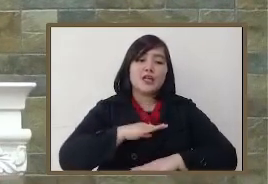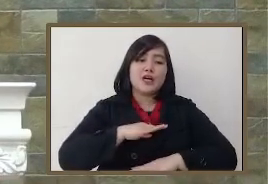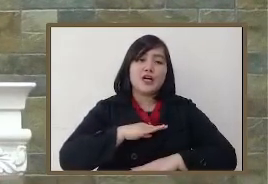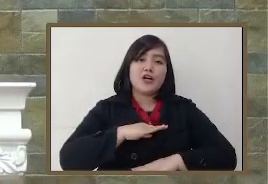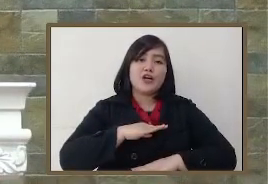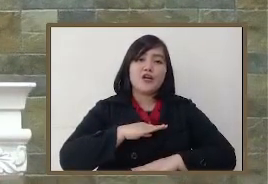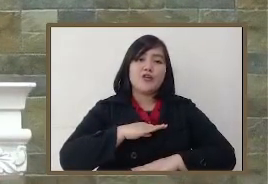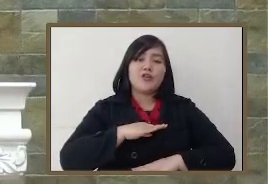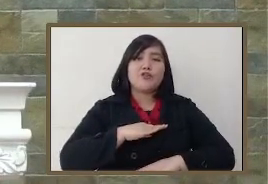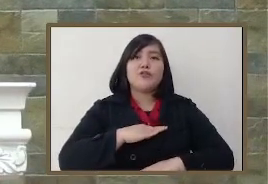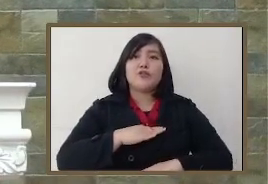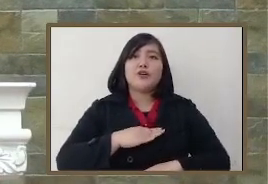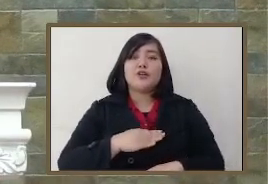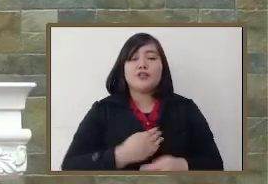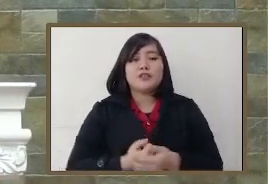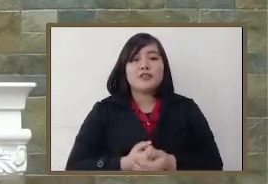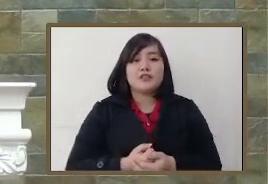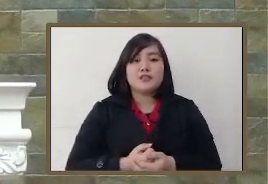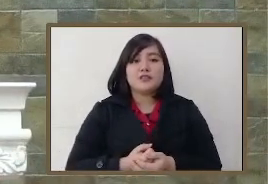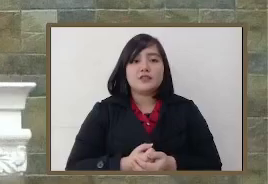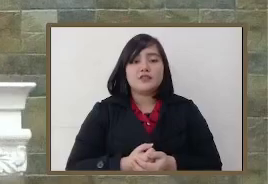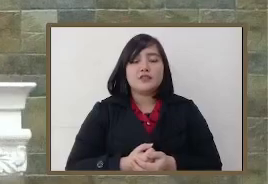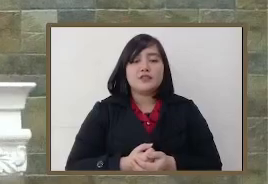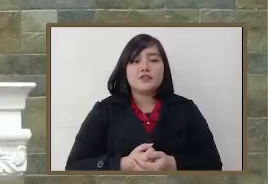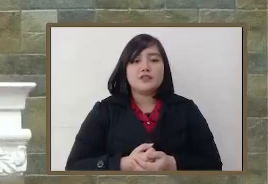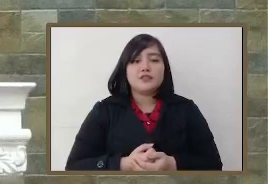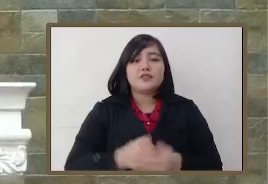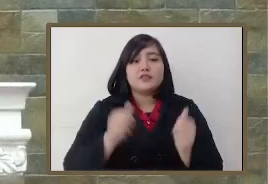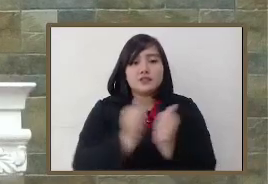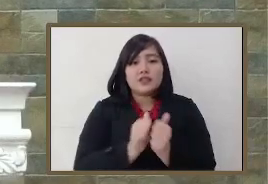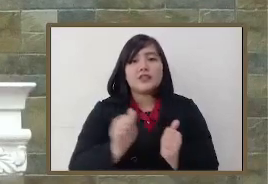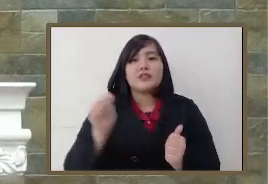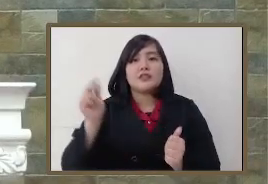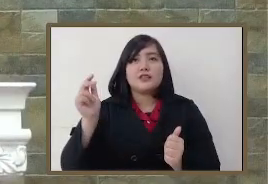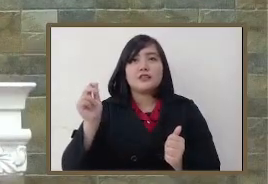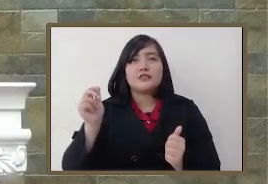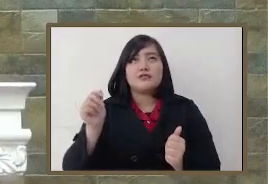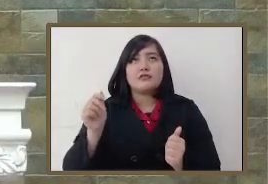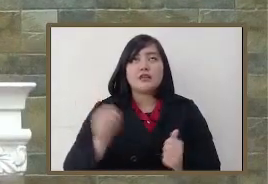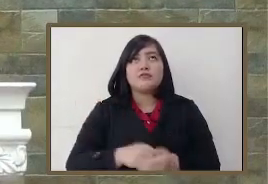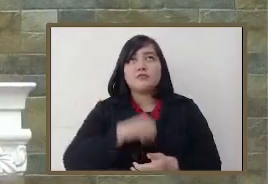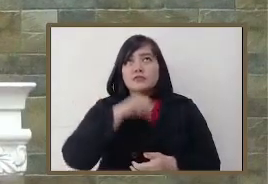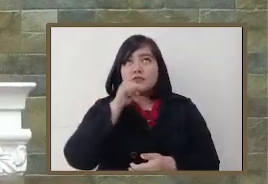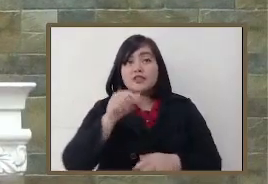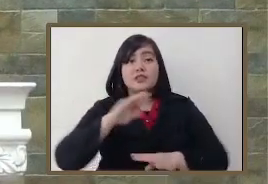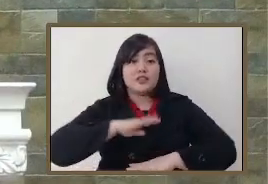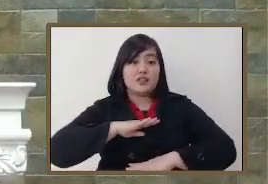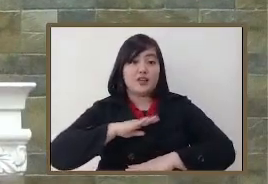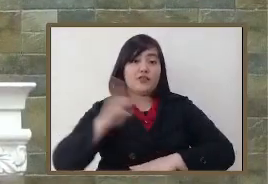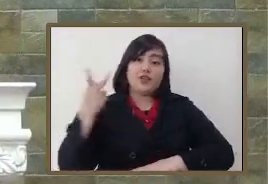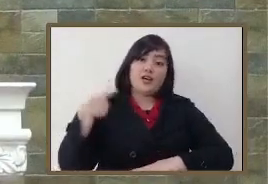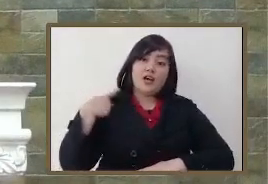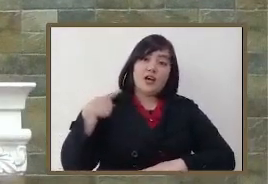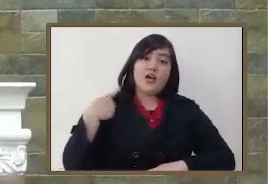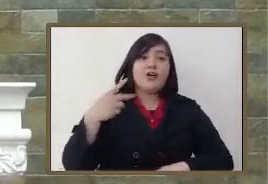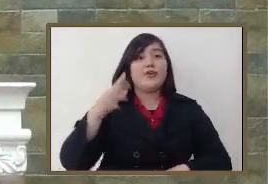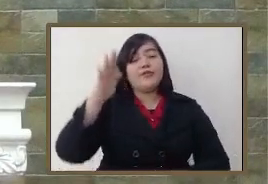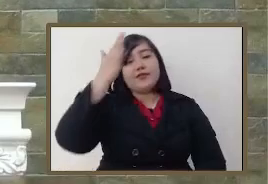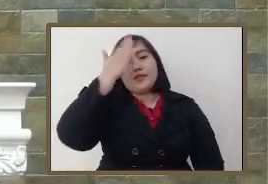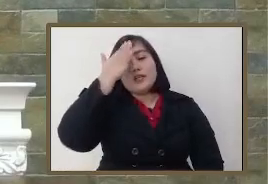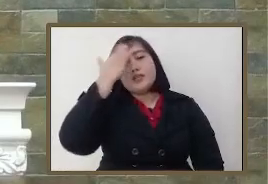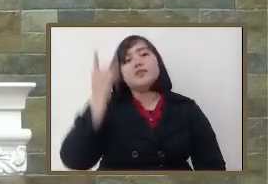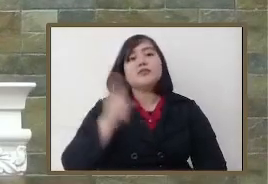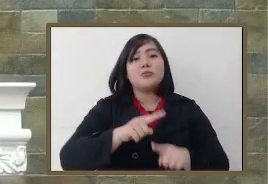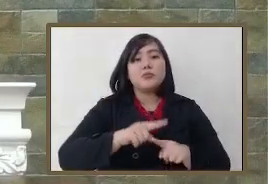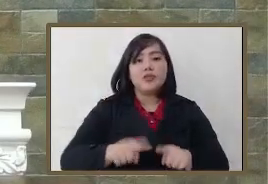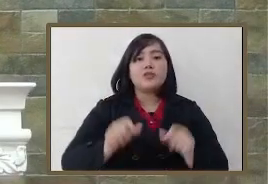more. Wag na wag yun. Kaya nga, I'm telling you, kapag minsan marami